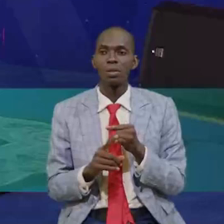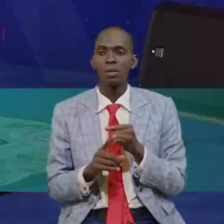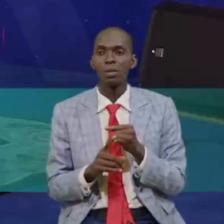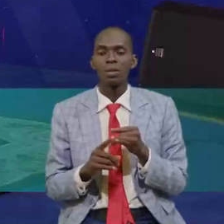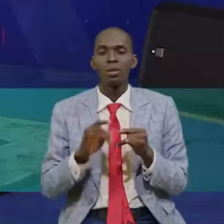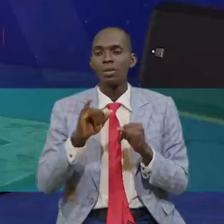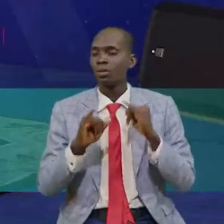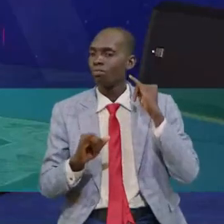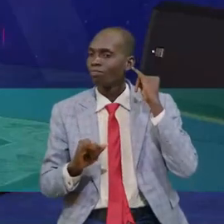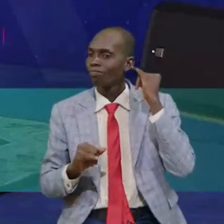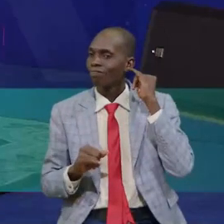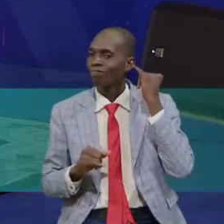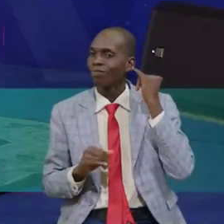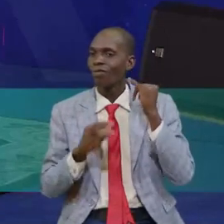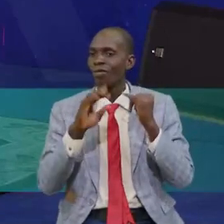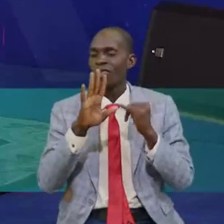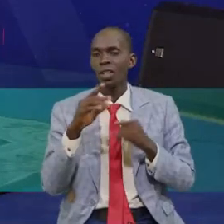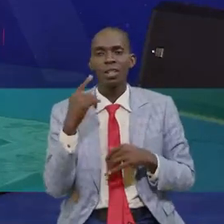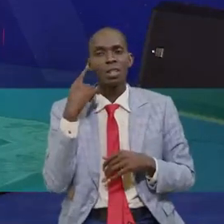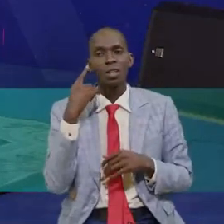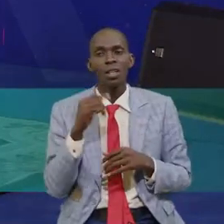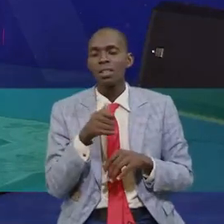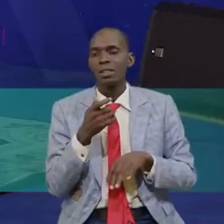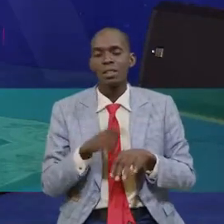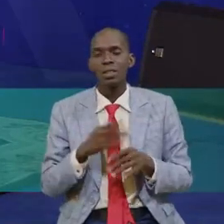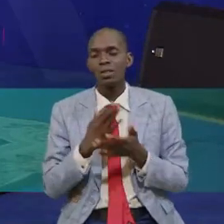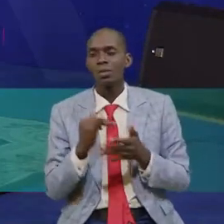petit, qu'on met souvent dans l'oreille quand ça démange là,